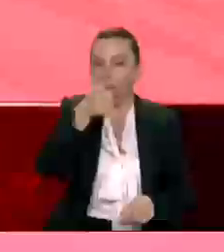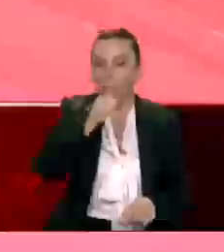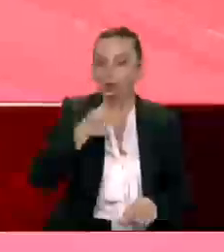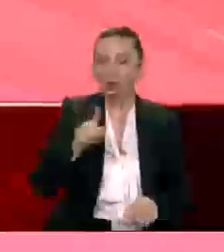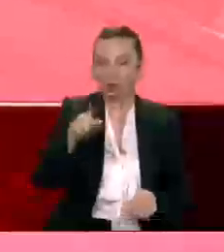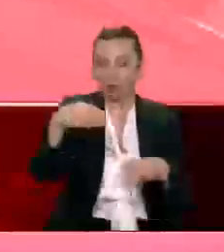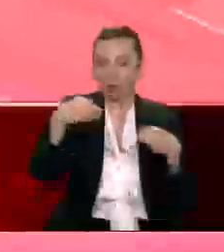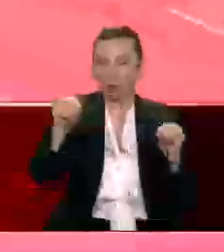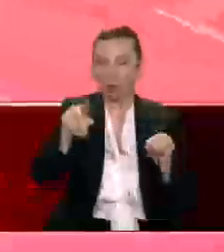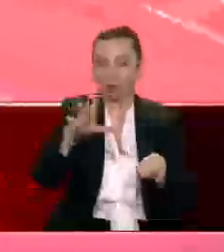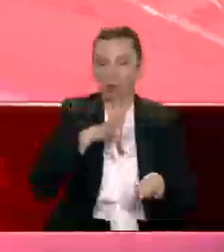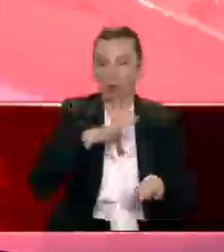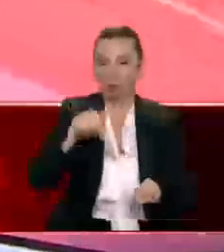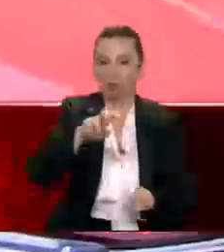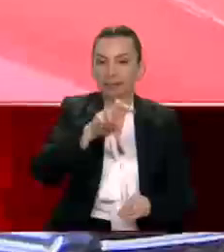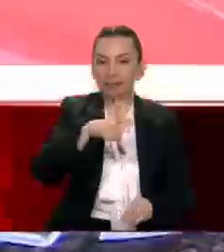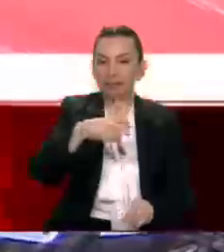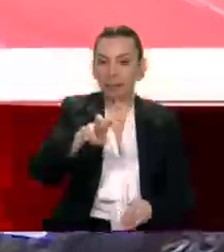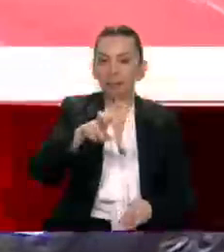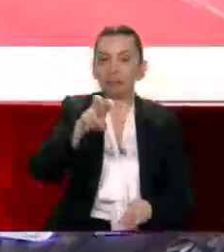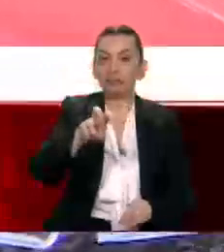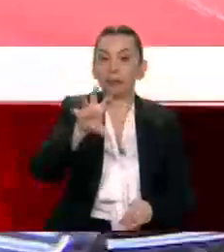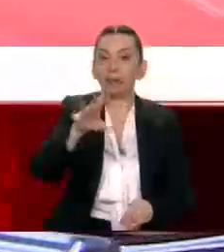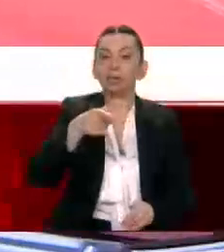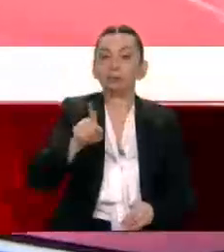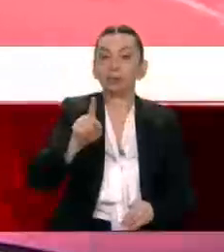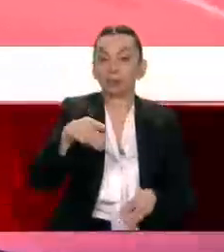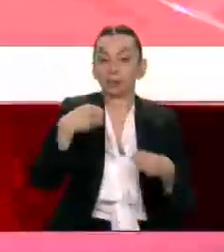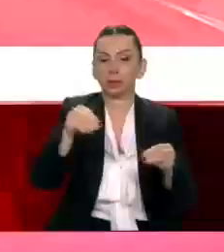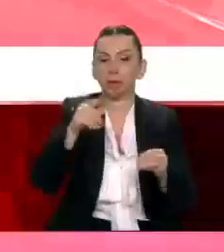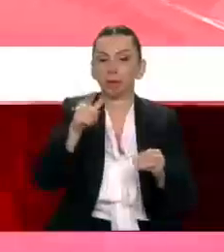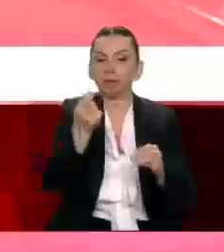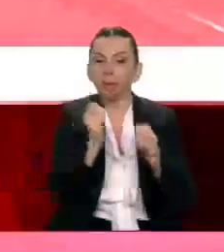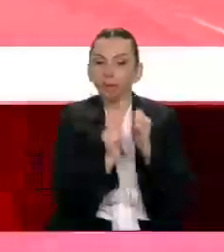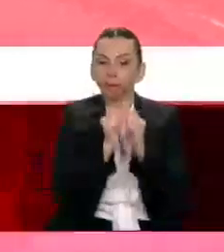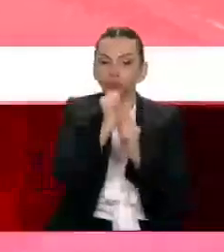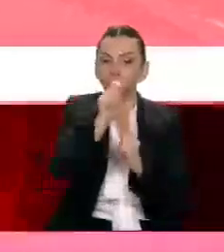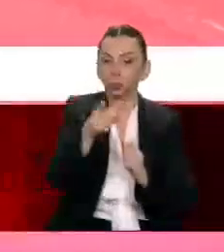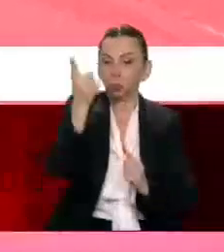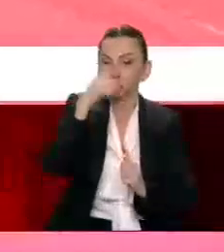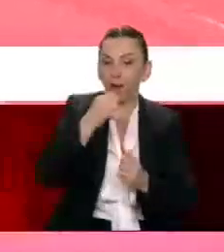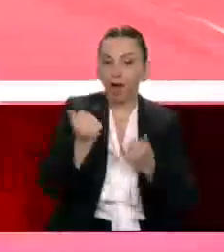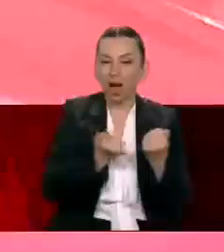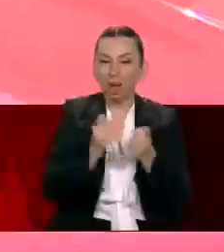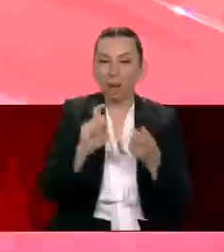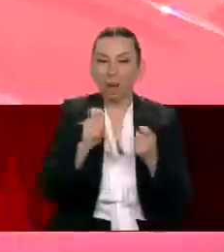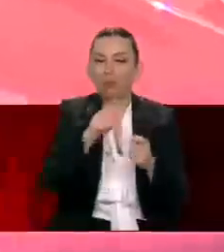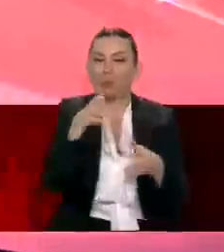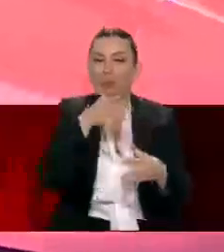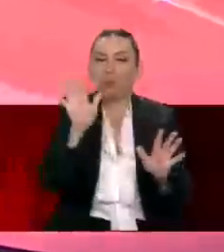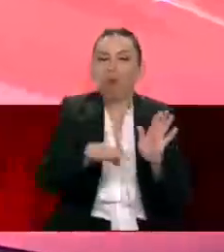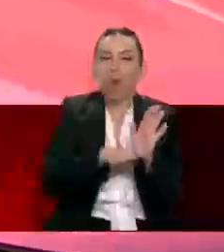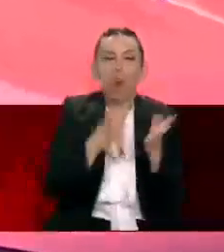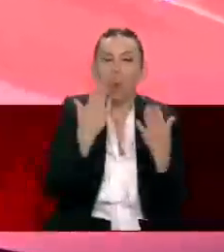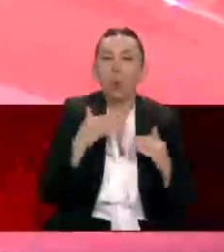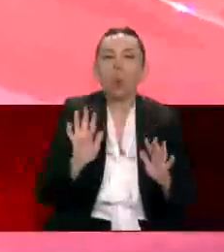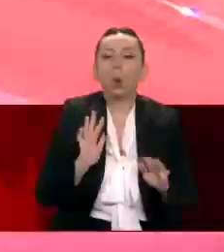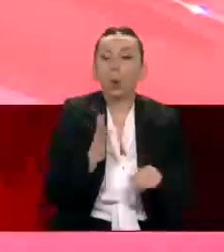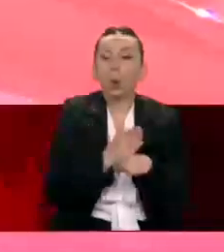liraya satılıyordu. Şu anda ise 885 bin liraya satılıyor. İşte bu artan fiyatlardan dolayı araç kullanmayı bilmeyen, ehliyeti